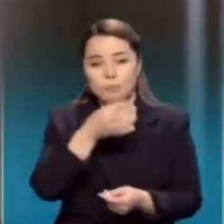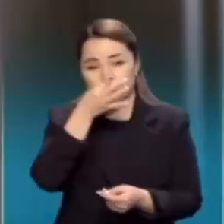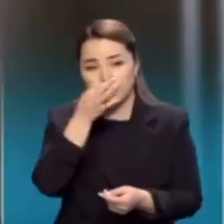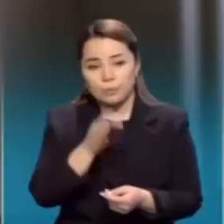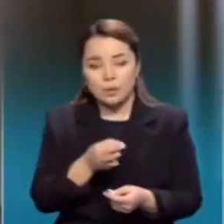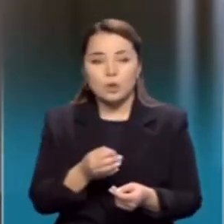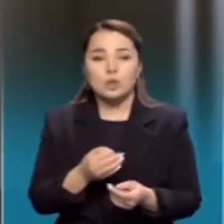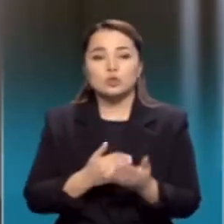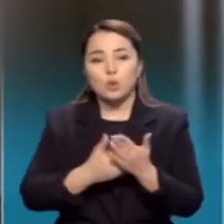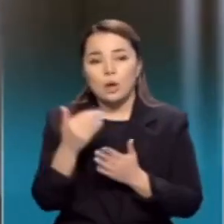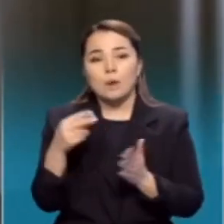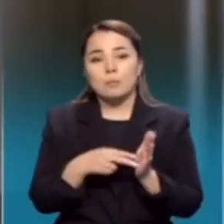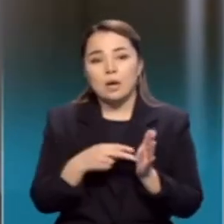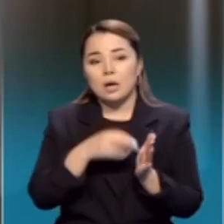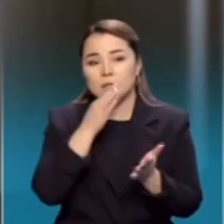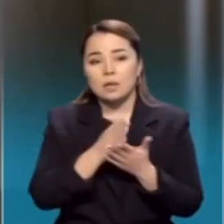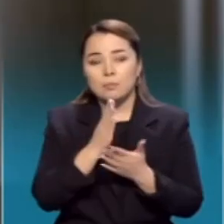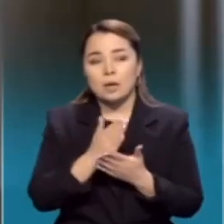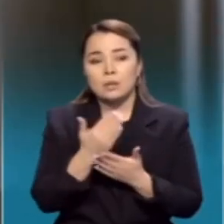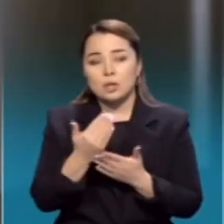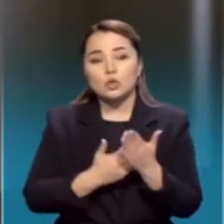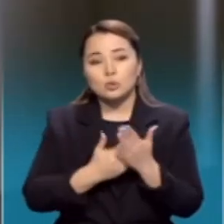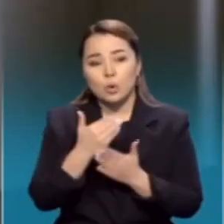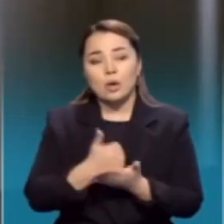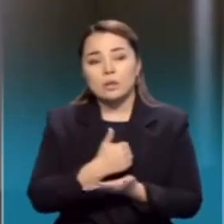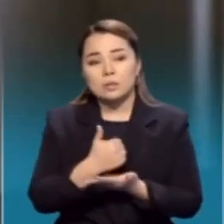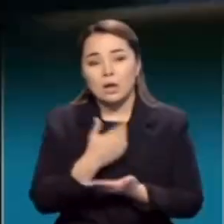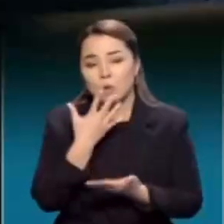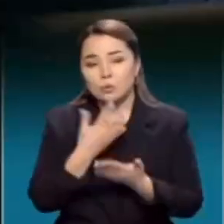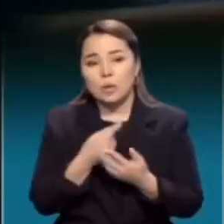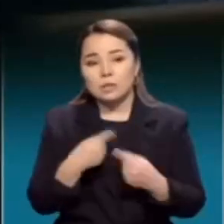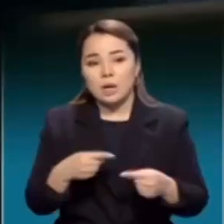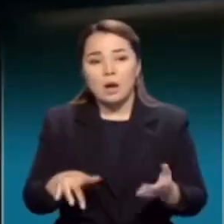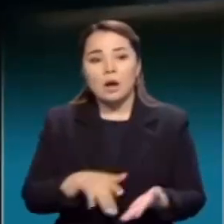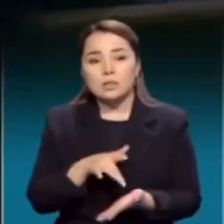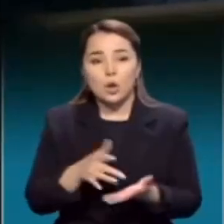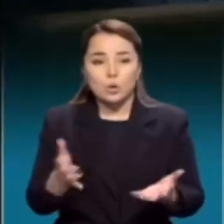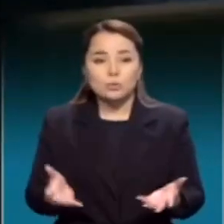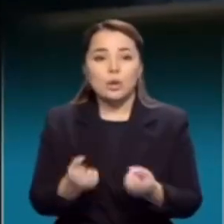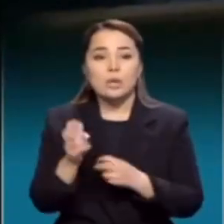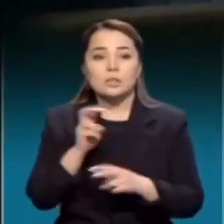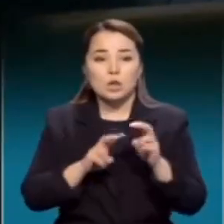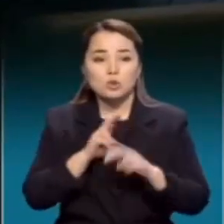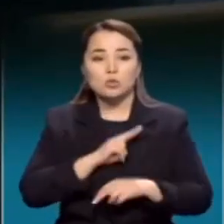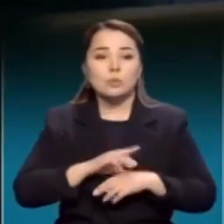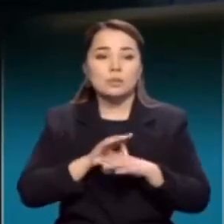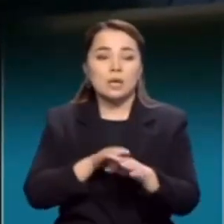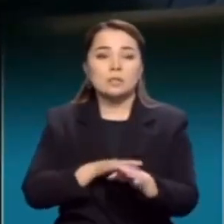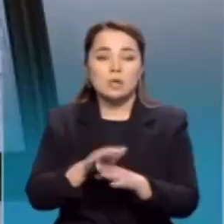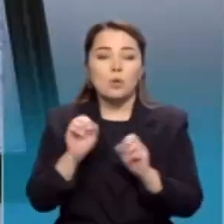жоғары бағалады. Сондай-ақ тараптар қазақстандық құтқарушылардың өзге қалаларда іздестіру құтқару жұмыстарын